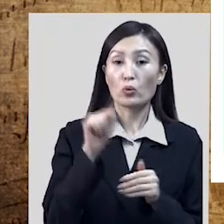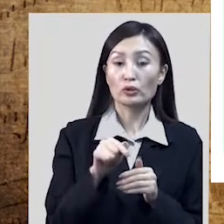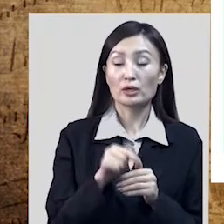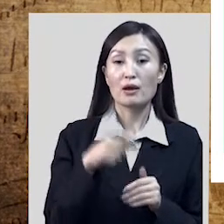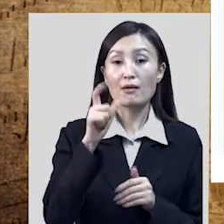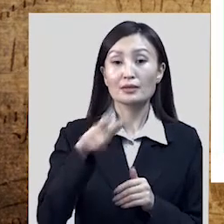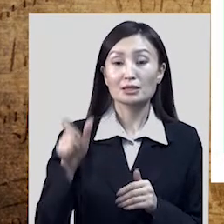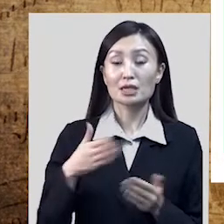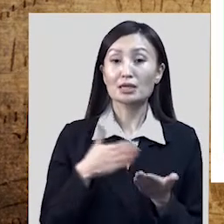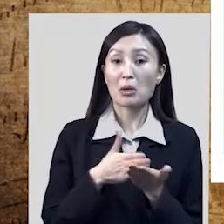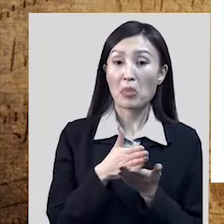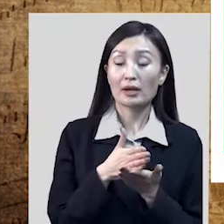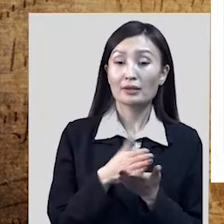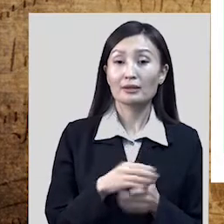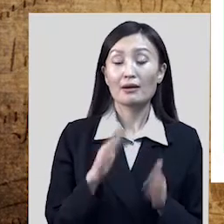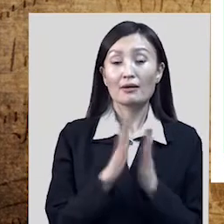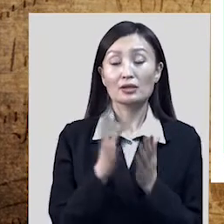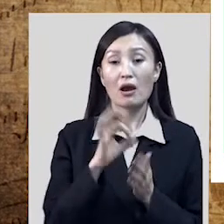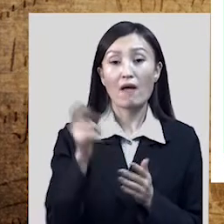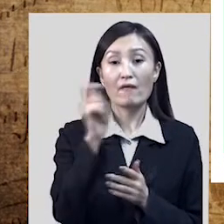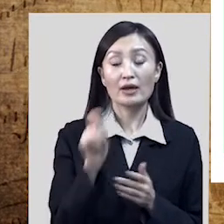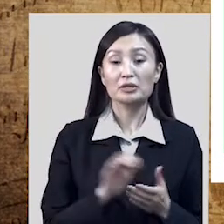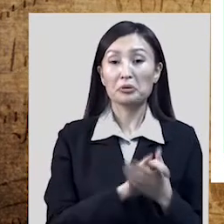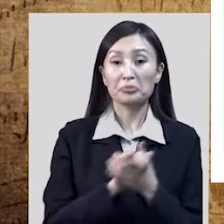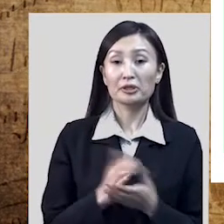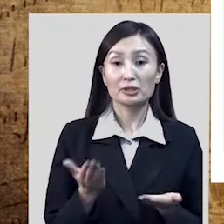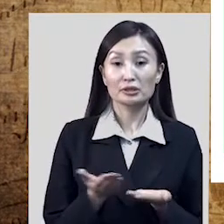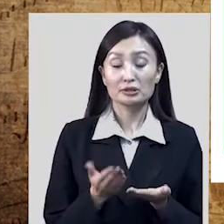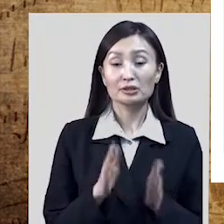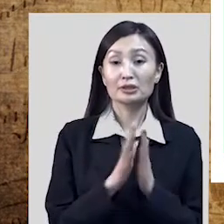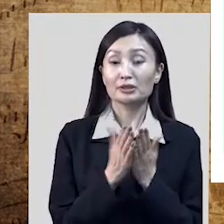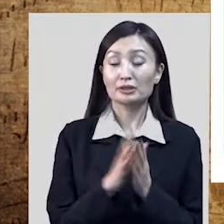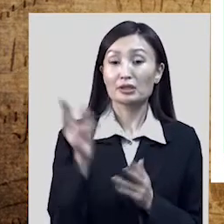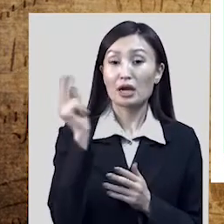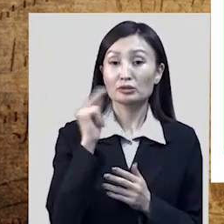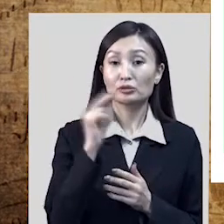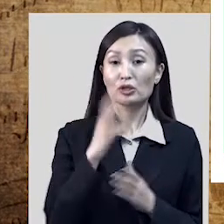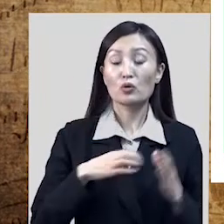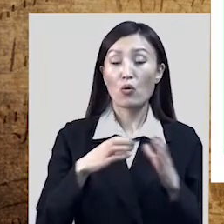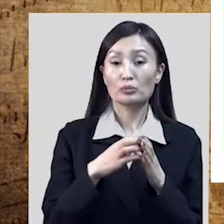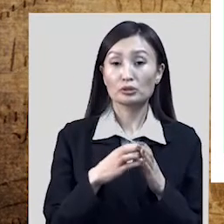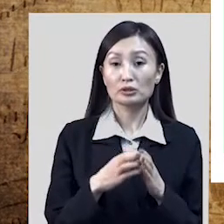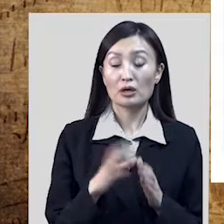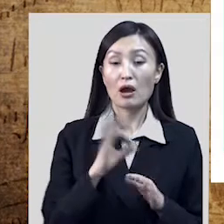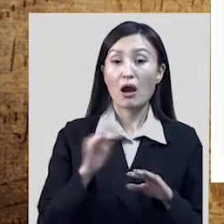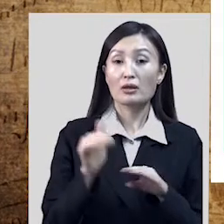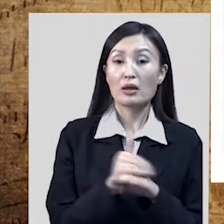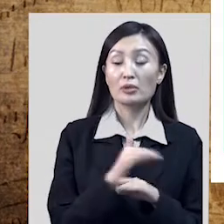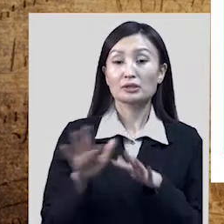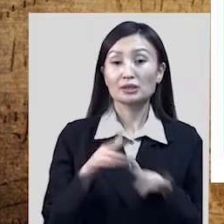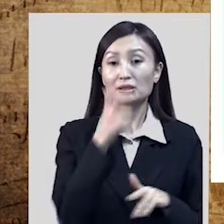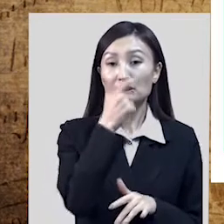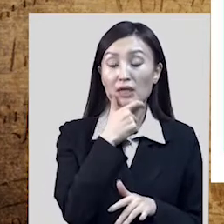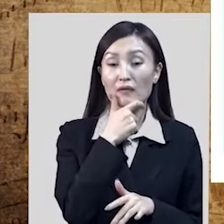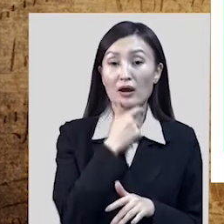гражданская политика книга о войне и мирной жизни книга изучение общество а добродетельных нравах